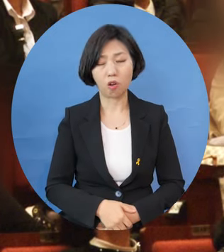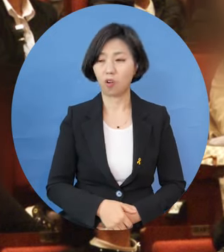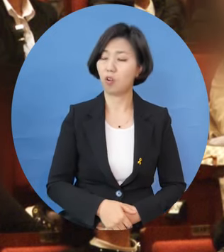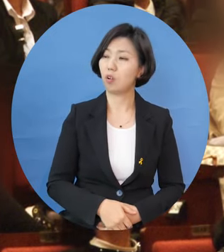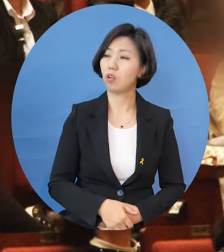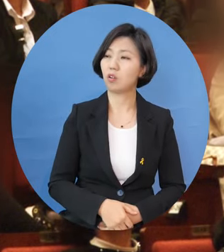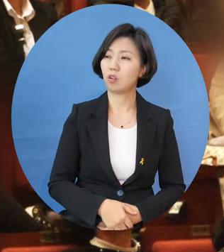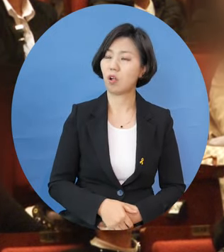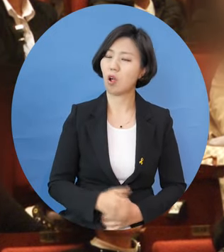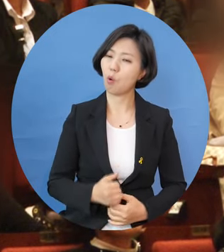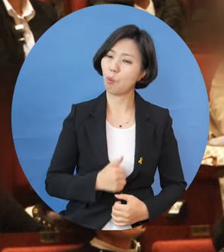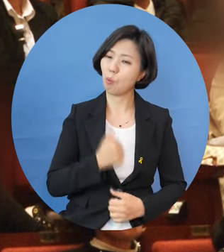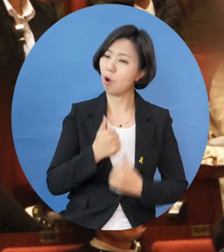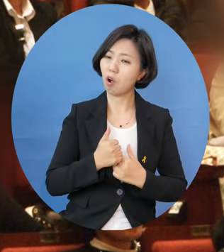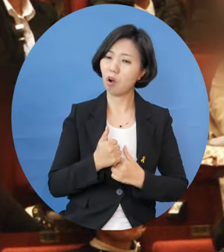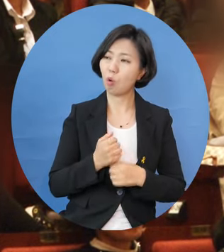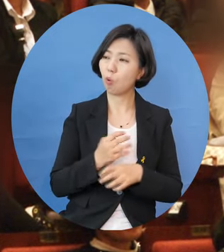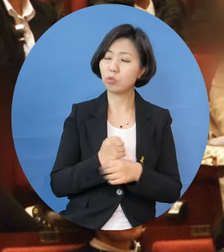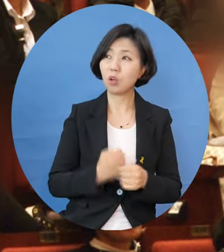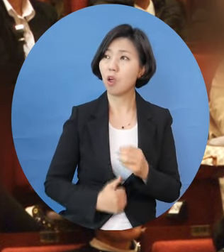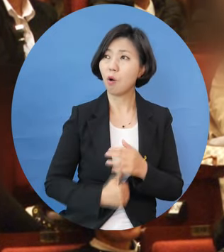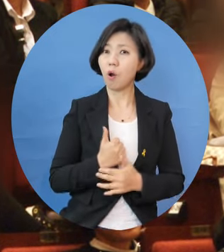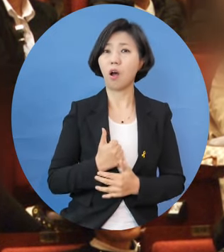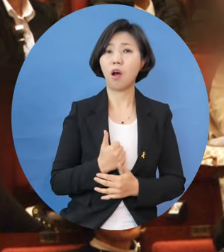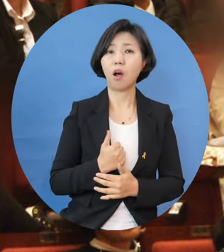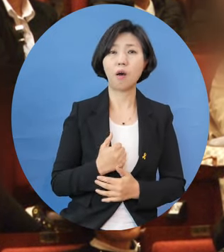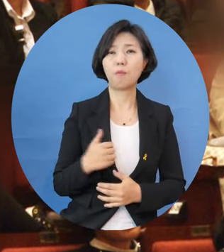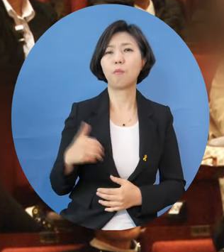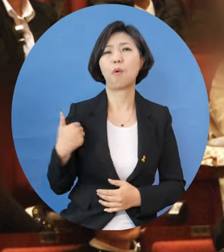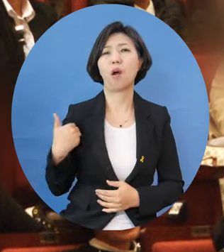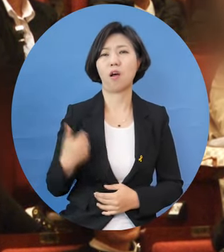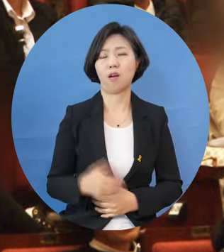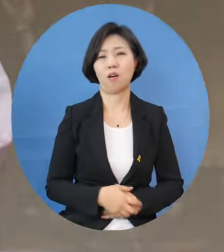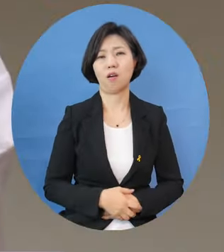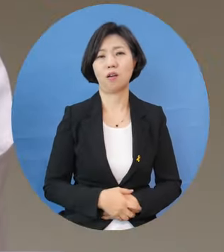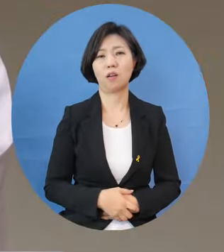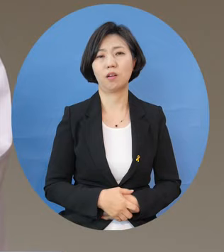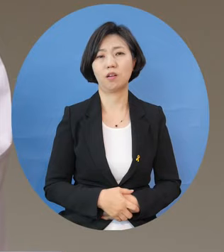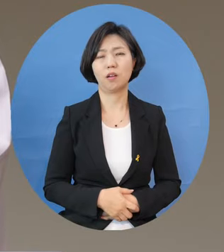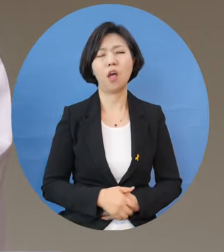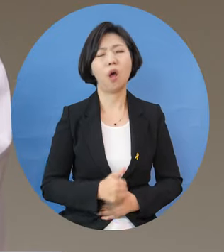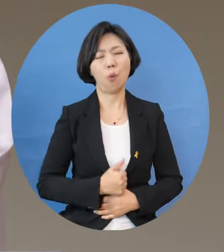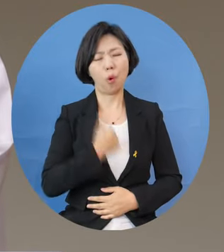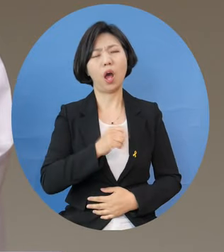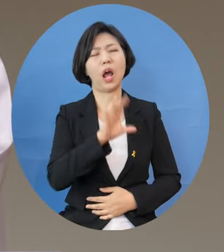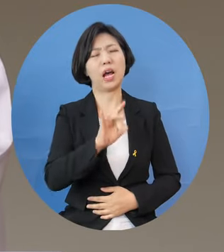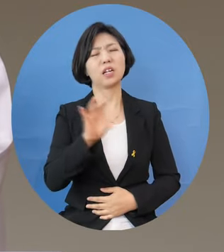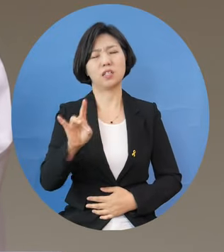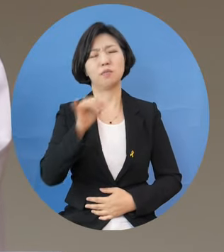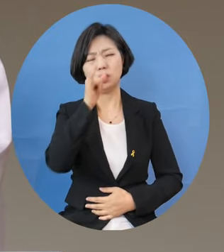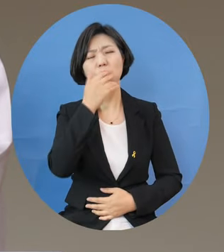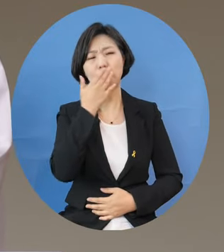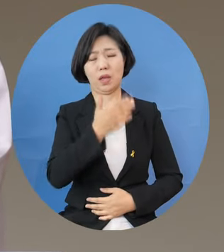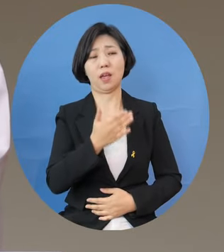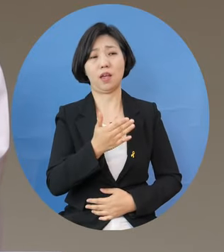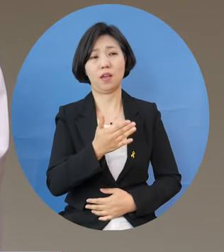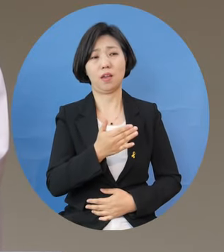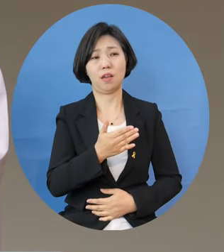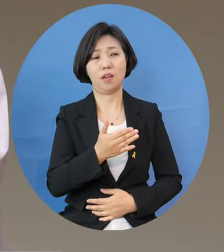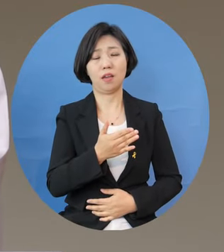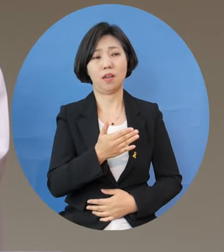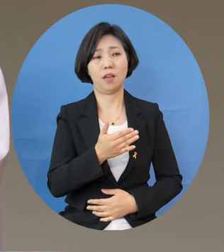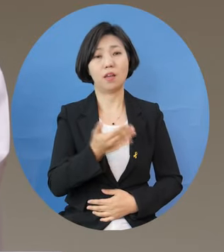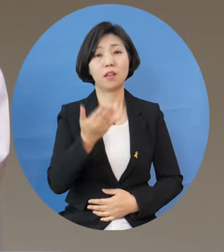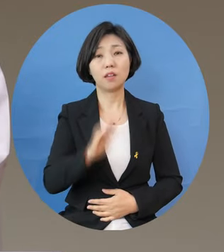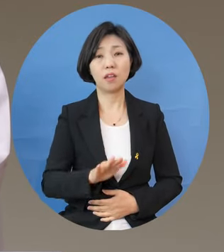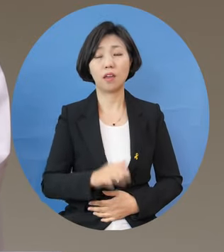화가 언제 나는 줄 모르겠어요. 아니 그래, 그러니까 화가 뭐 가끔 날 수는 있는데 뭐가